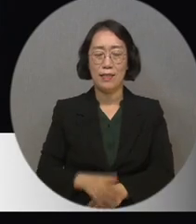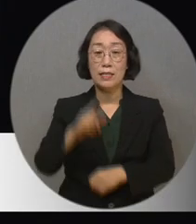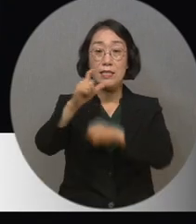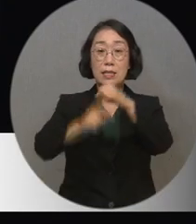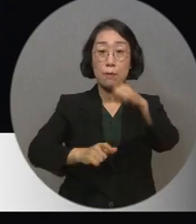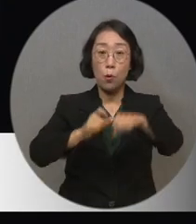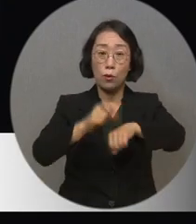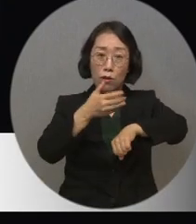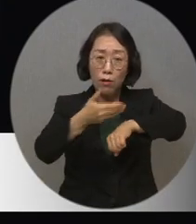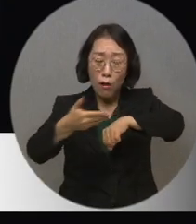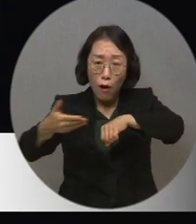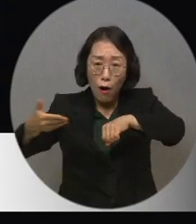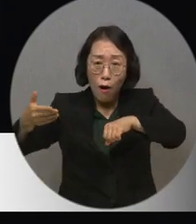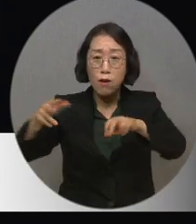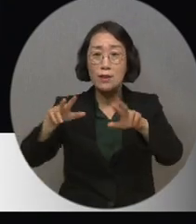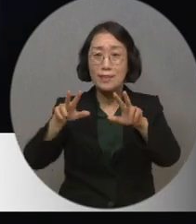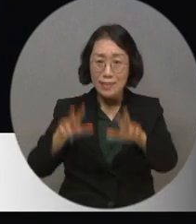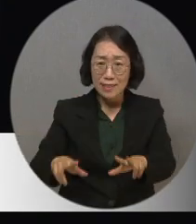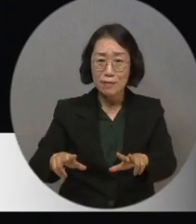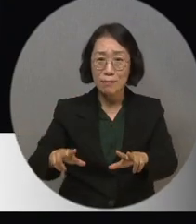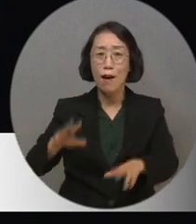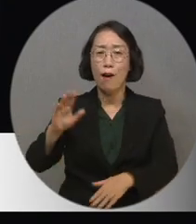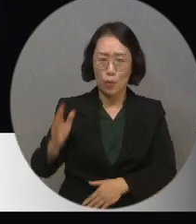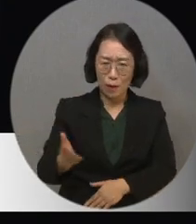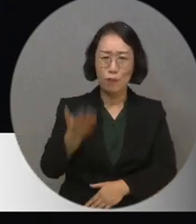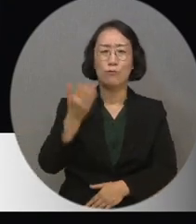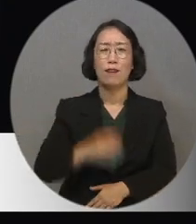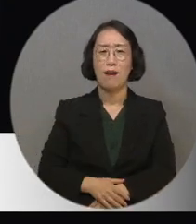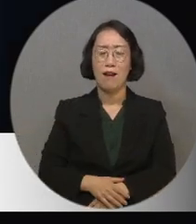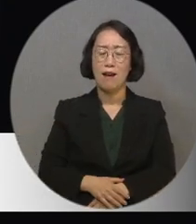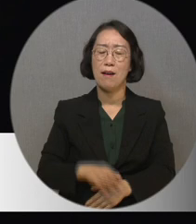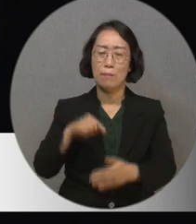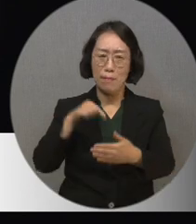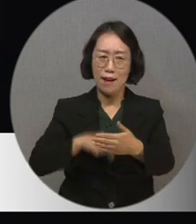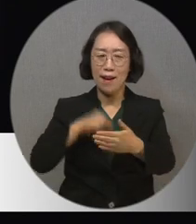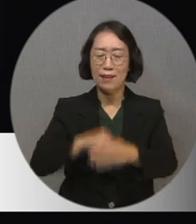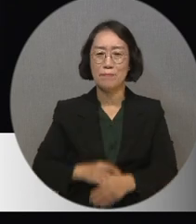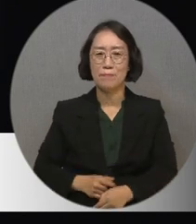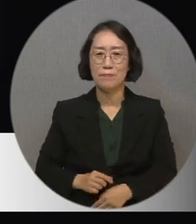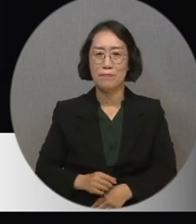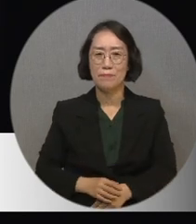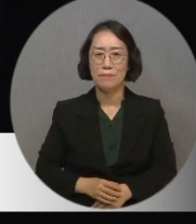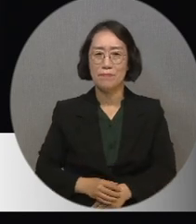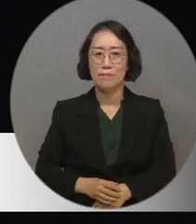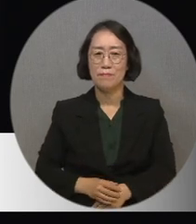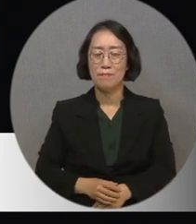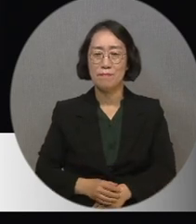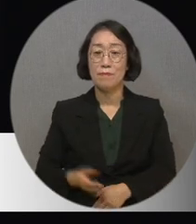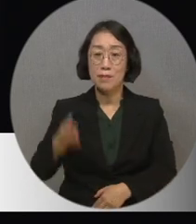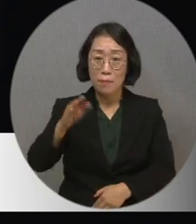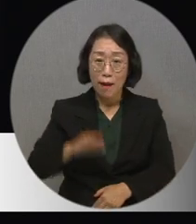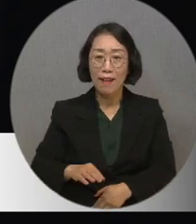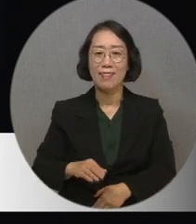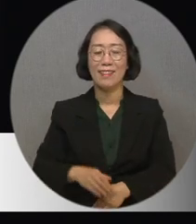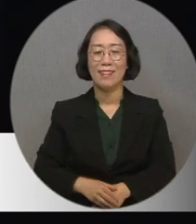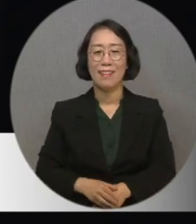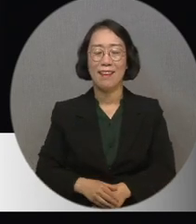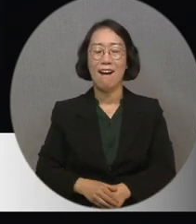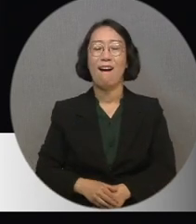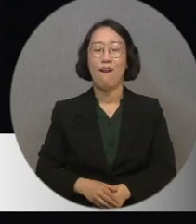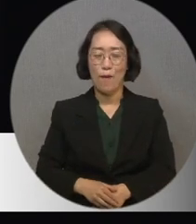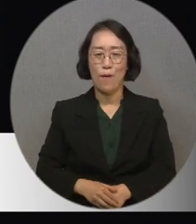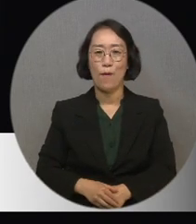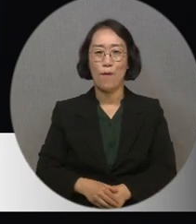15년 지나서 겨우 요 정도 만들어졌구나. 저는 마음속으로는 그렇지만